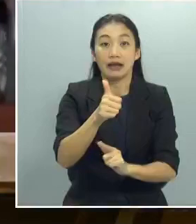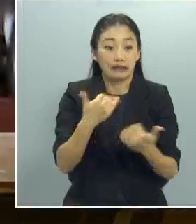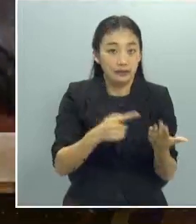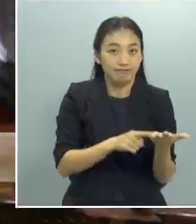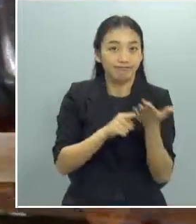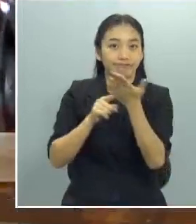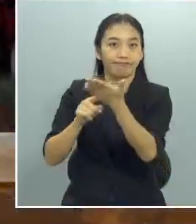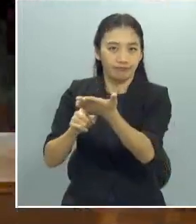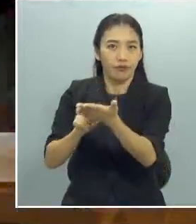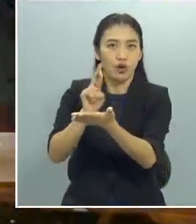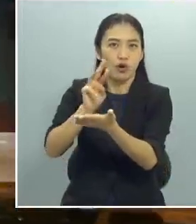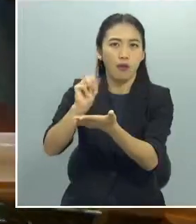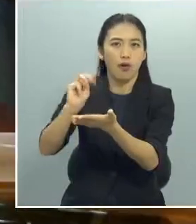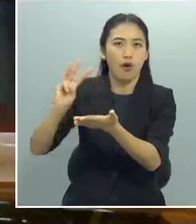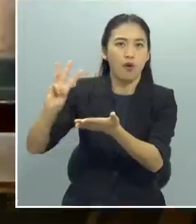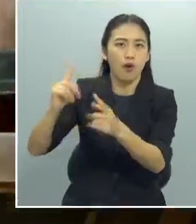ครม